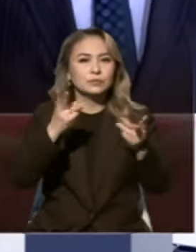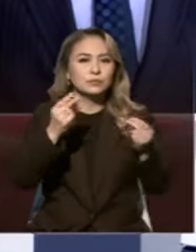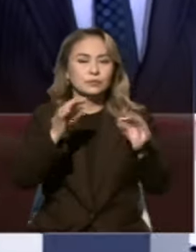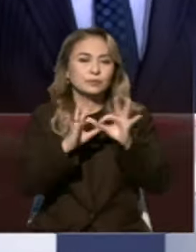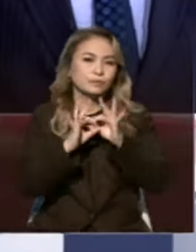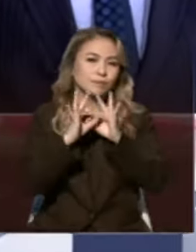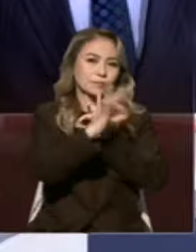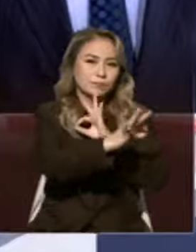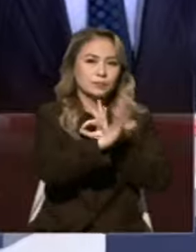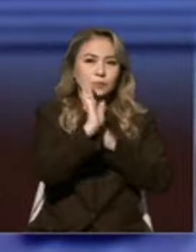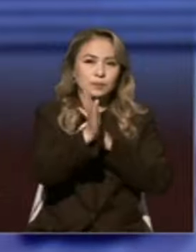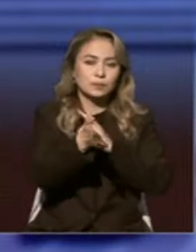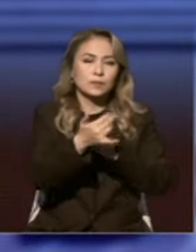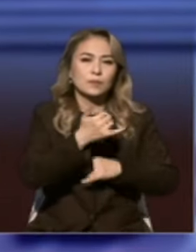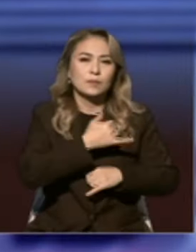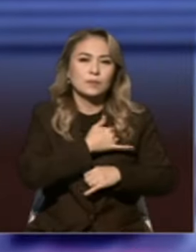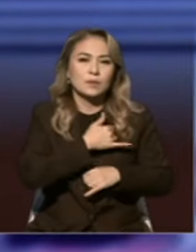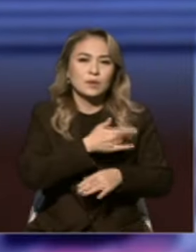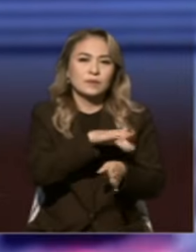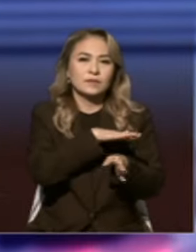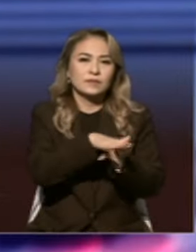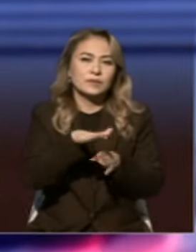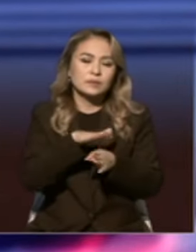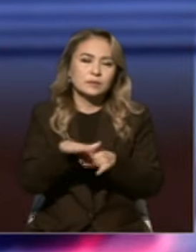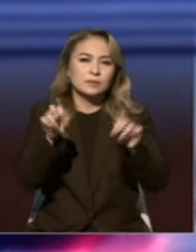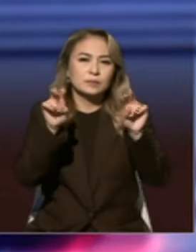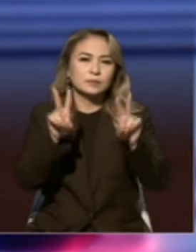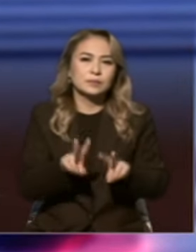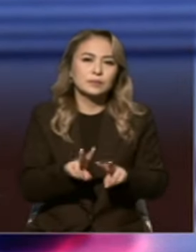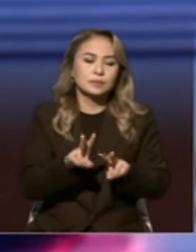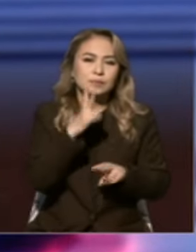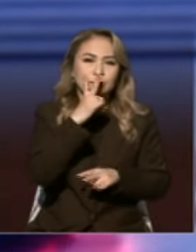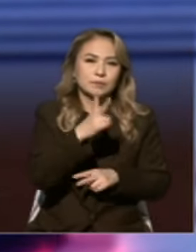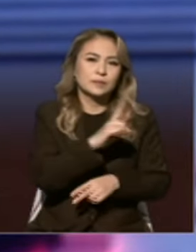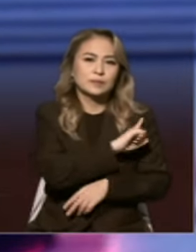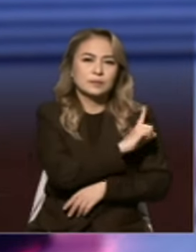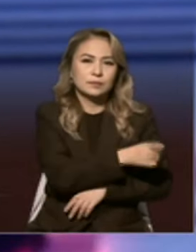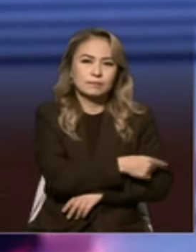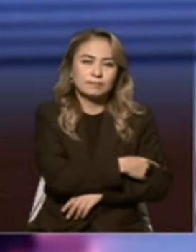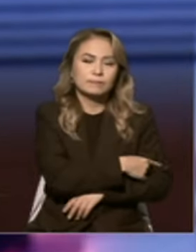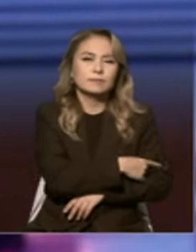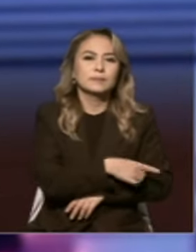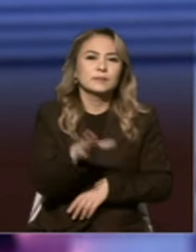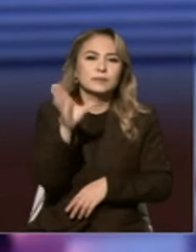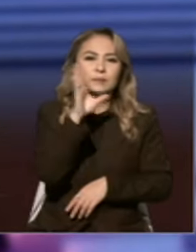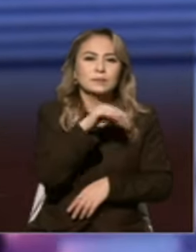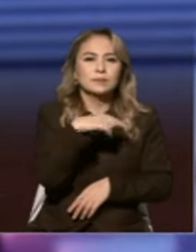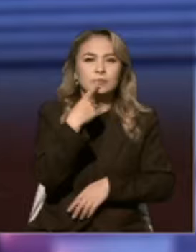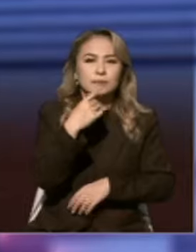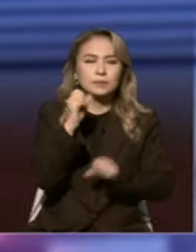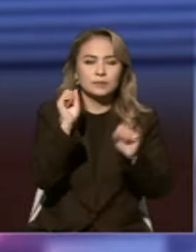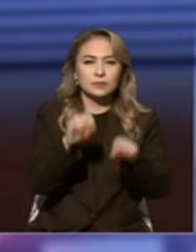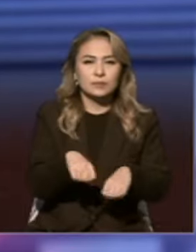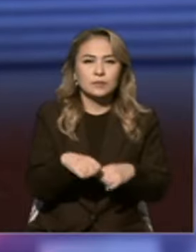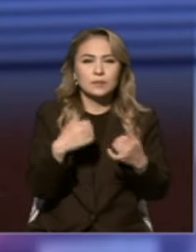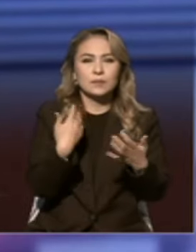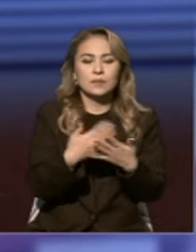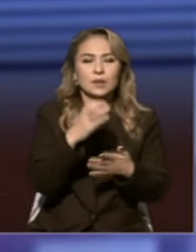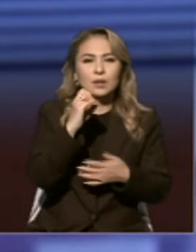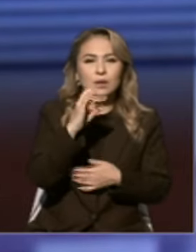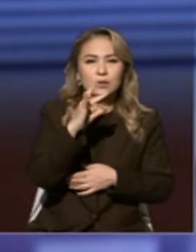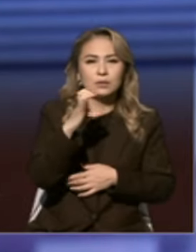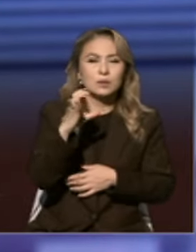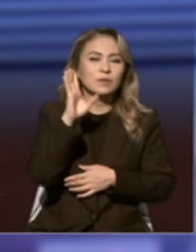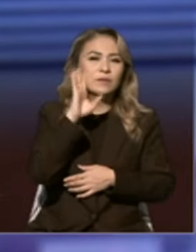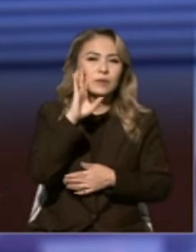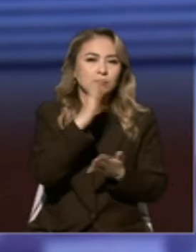өтілген жағдайда мен оны орындаған мамандарды мықты өзінің саласын мамандары дер едім. Бір кезде біз Ертістің суын бұрамыз